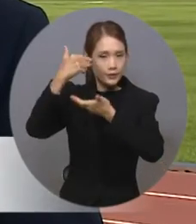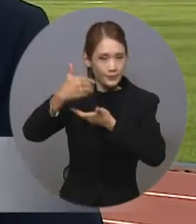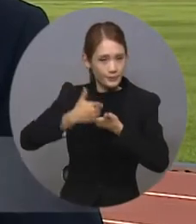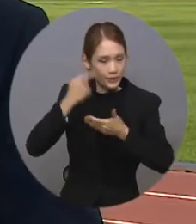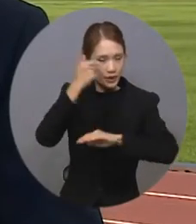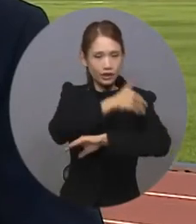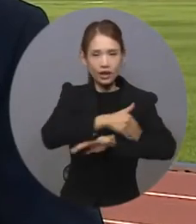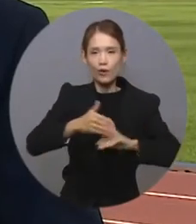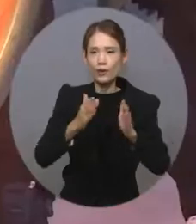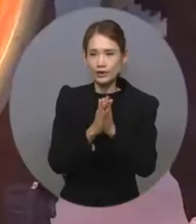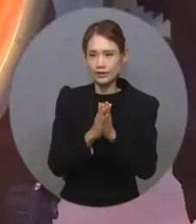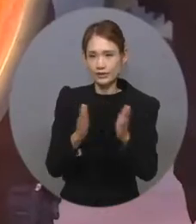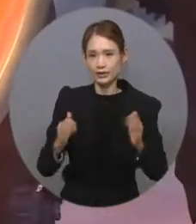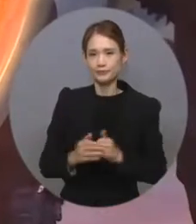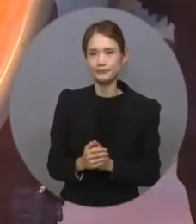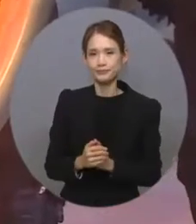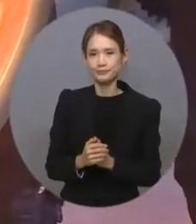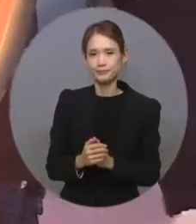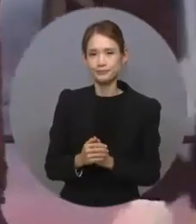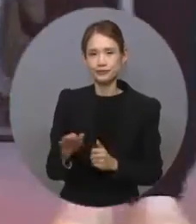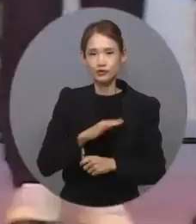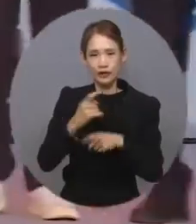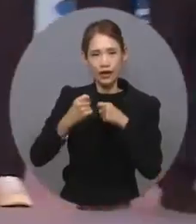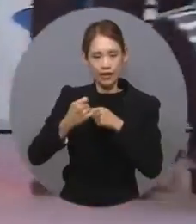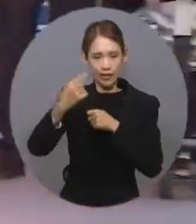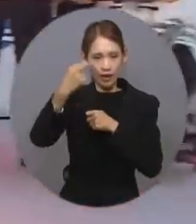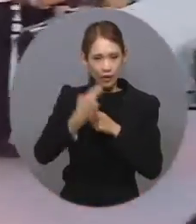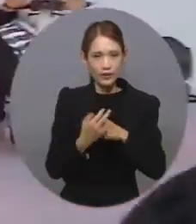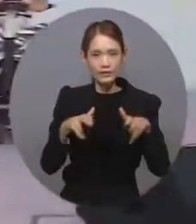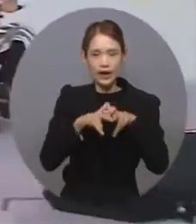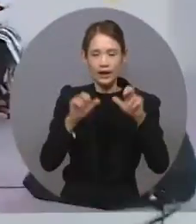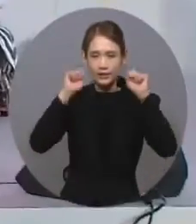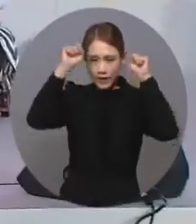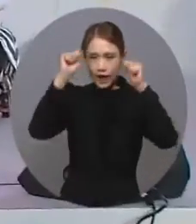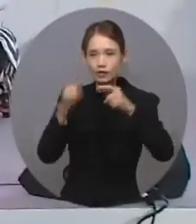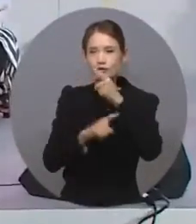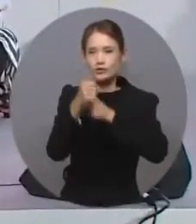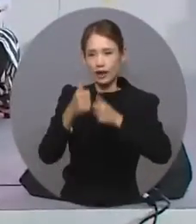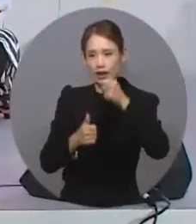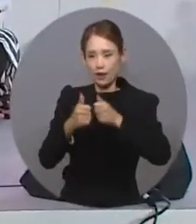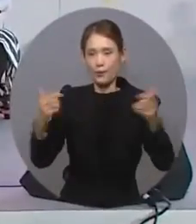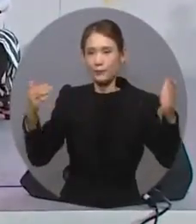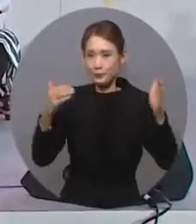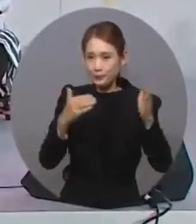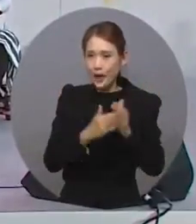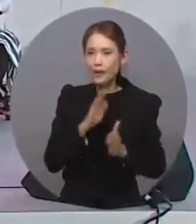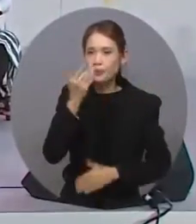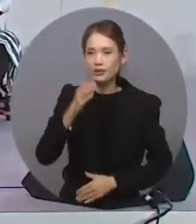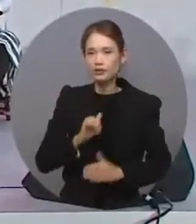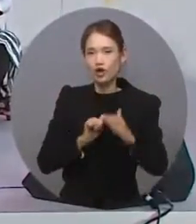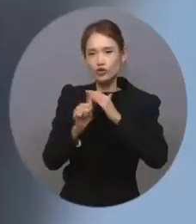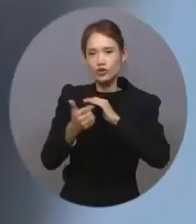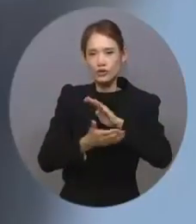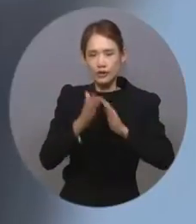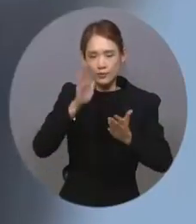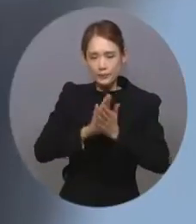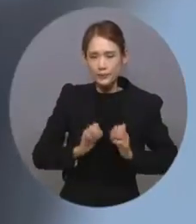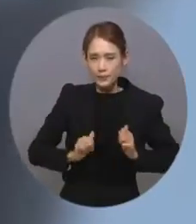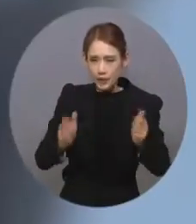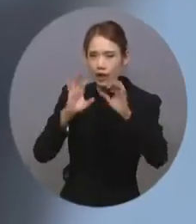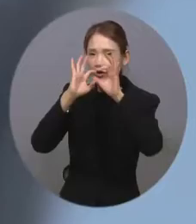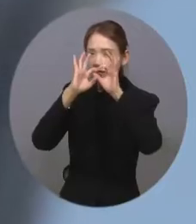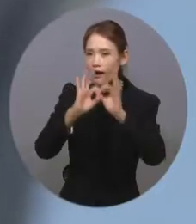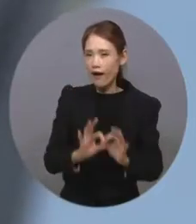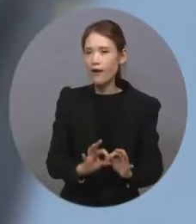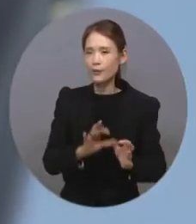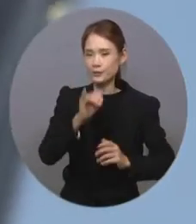가지고 있습니다. 우리 곁으로 돌아온 장애인 체전. 대회는 끝났지만 선수들의 열정은 계속해서 이어질